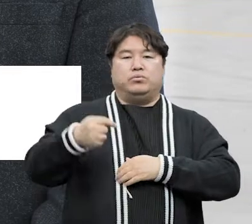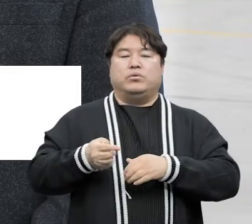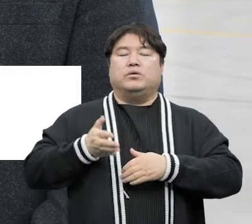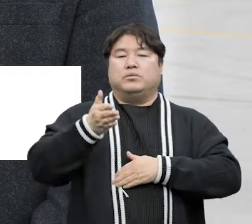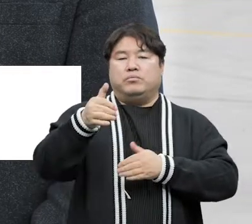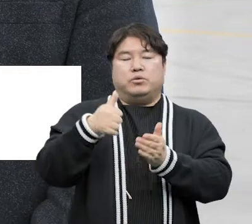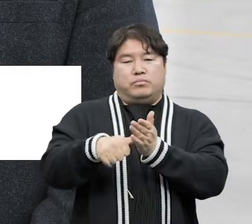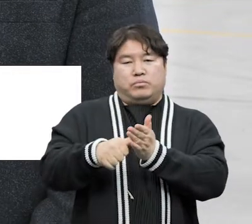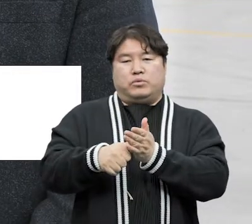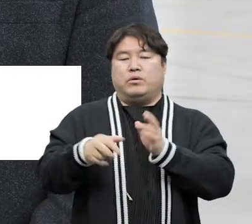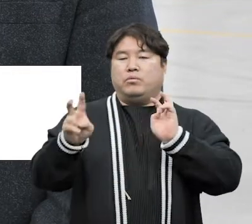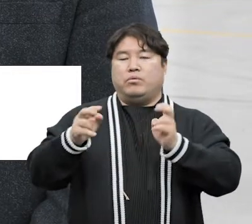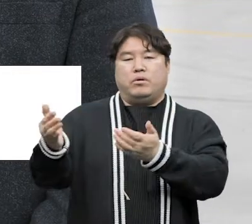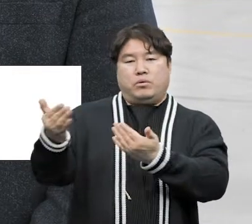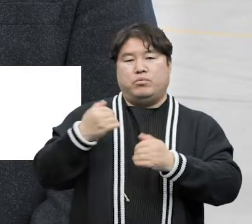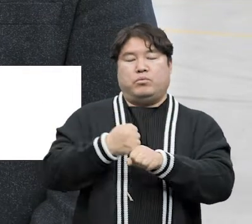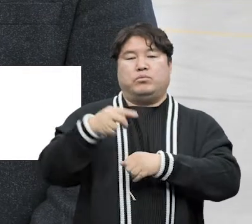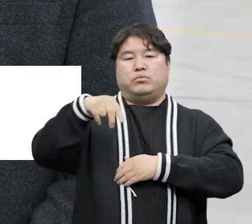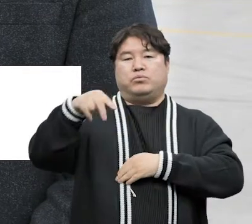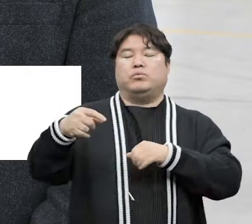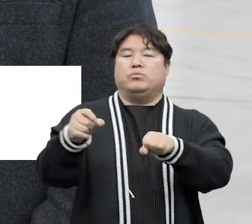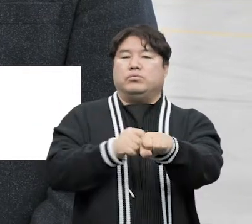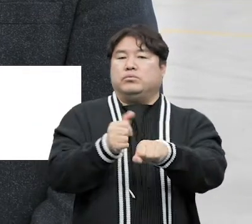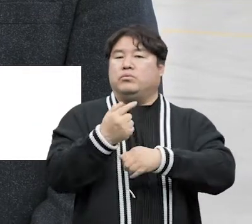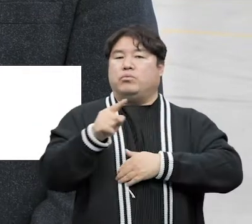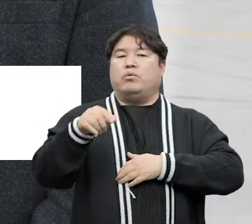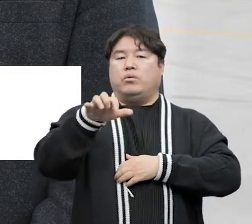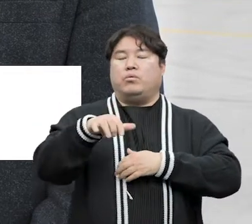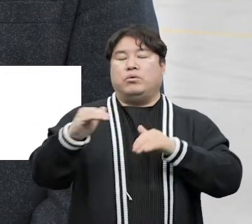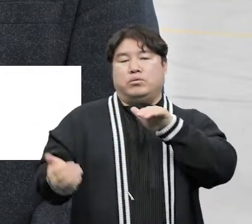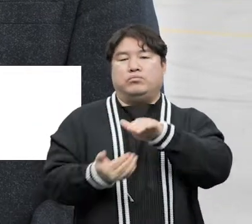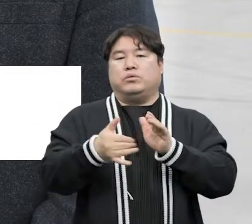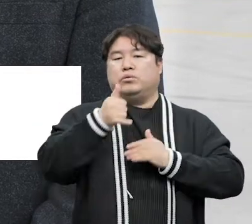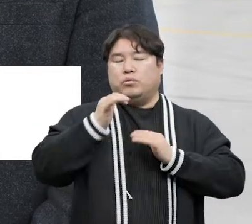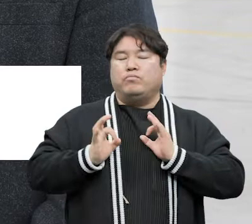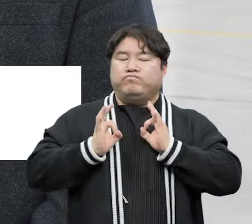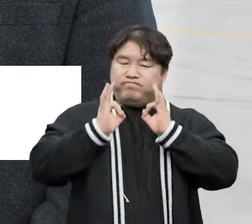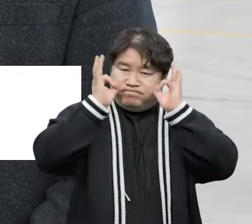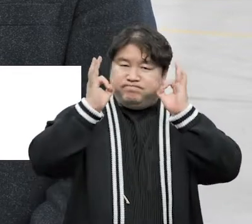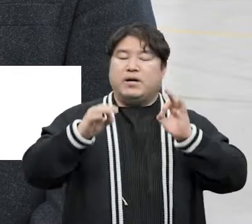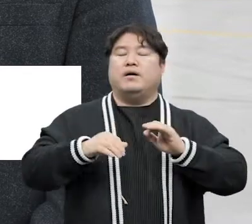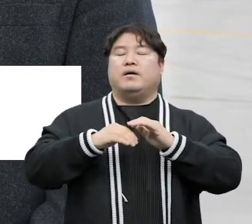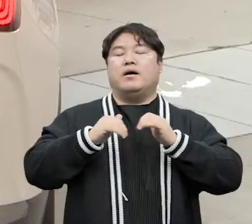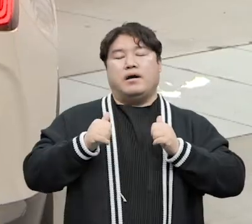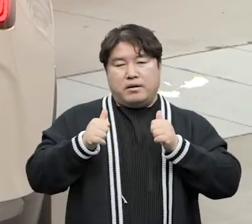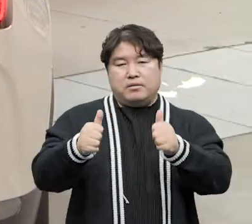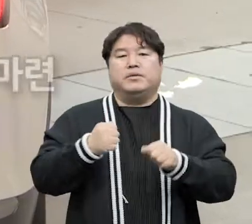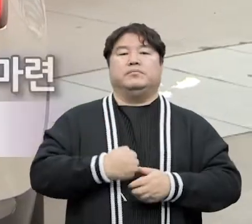부품 업체 유치, 수소 특화단지 활성화가 이루어질 수 있도록 최선을 다하겠습니다.